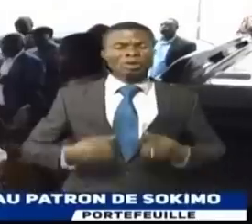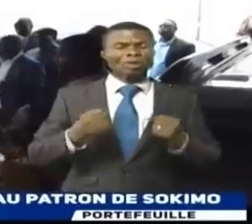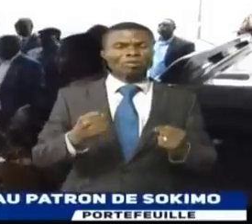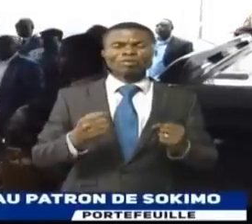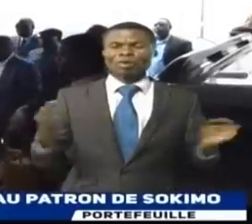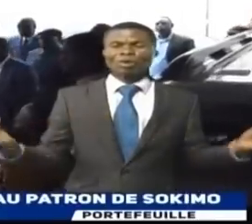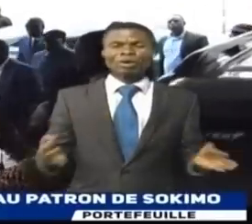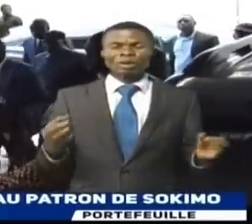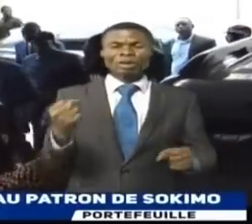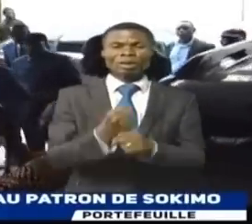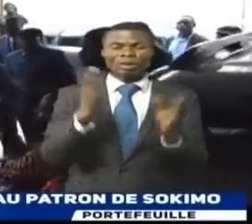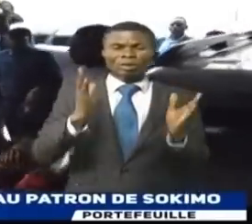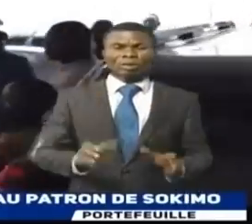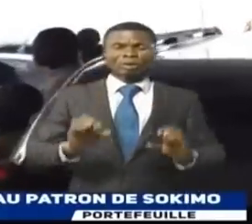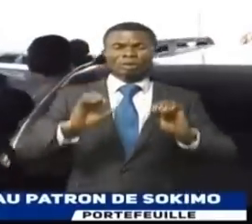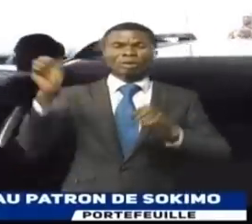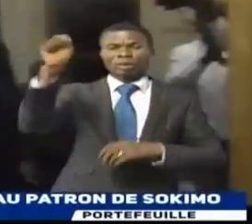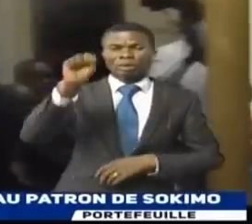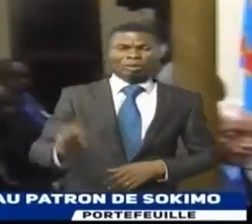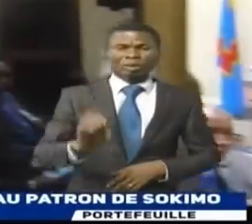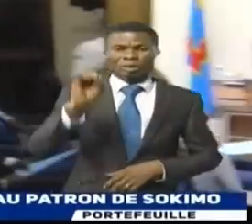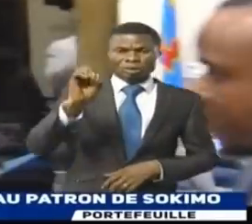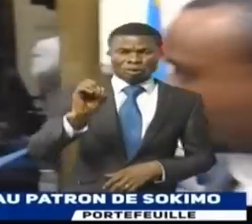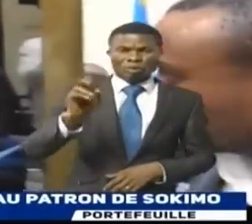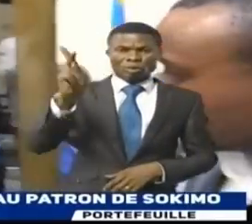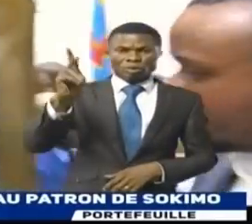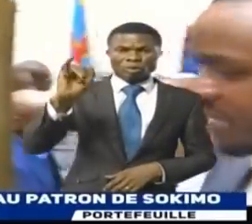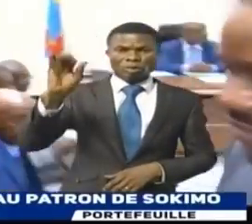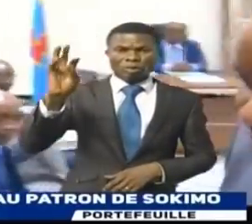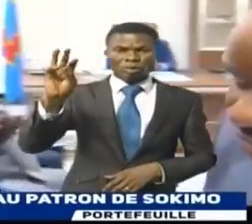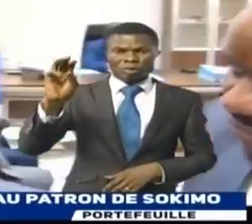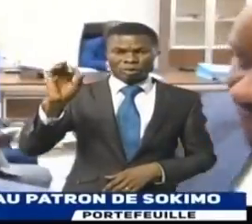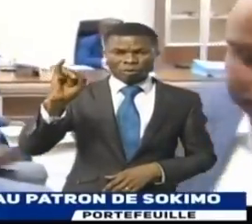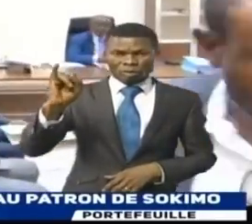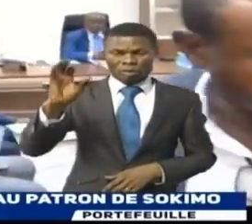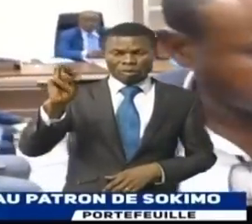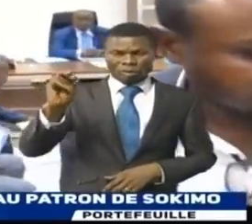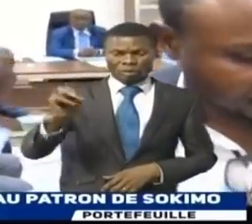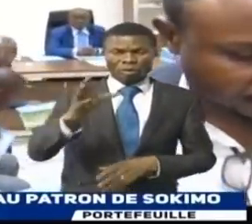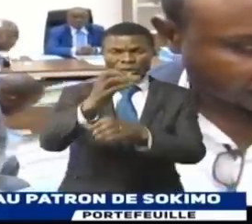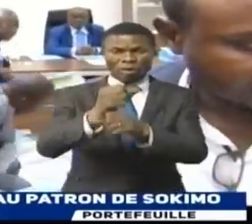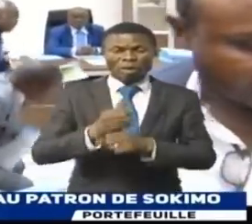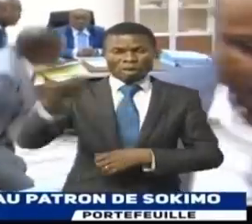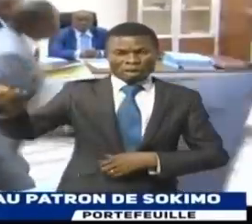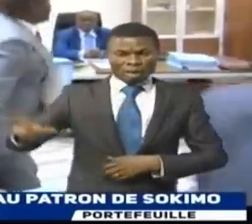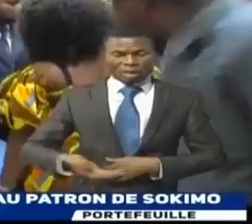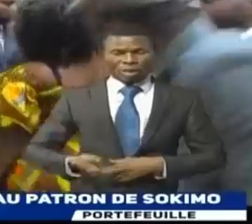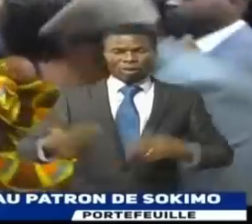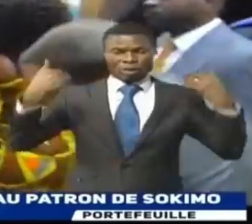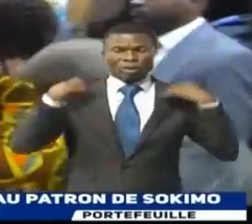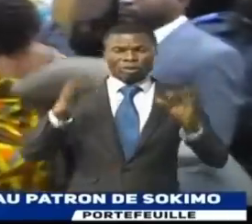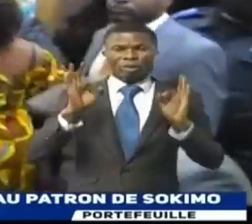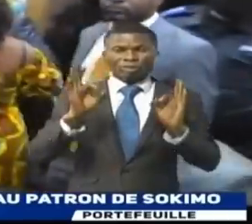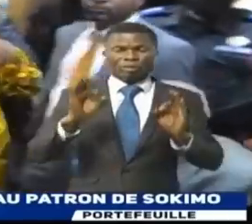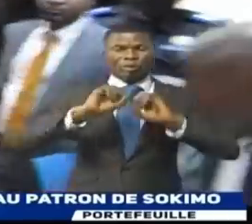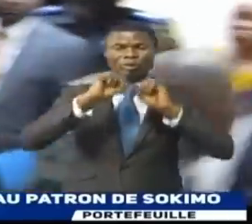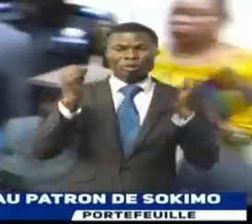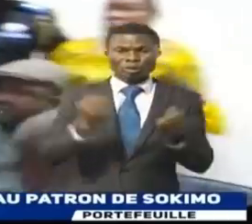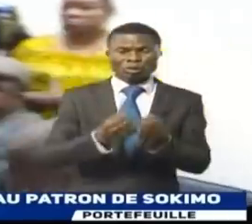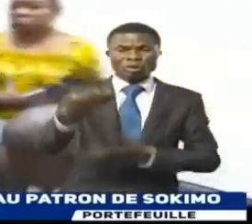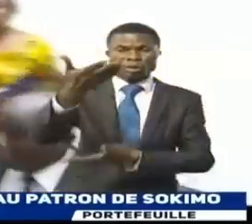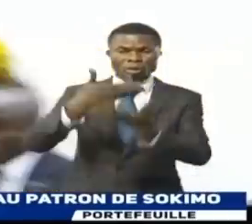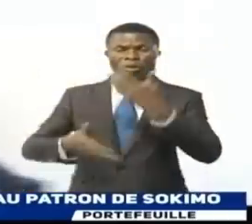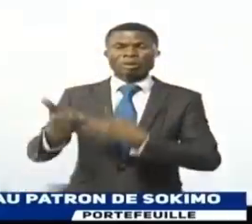que les travailleurs de la Sokimo SA ont reçu la nouvelle équipe dirigeante de cette société. Une cérémonie de remise